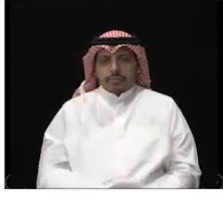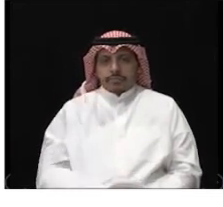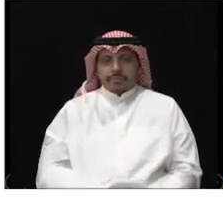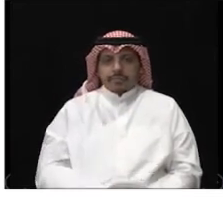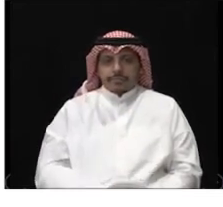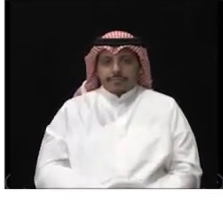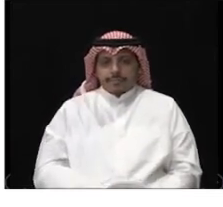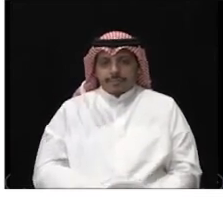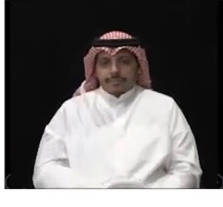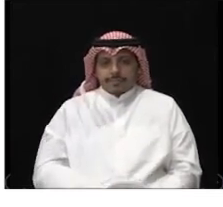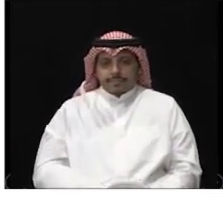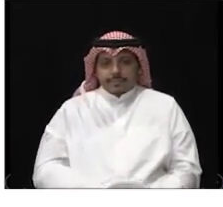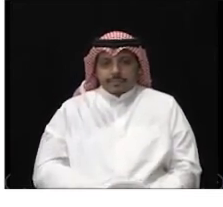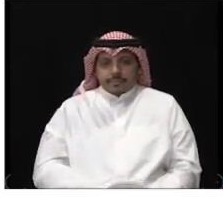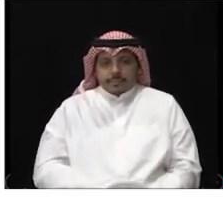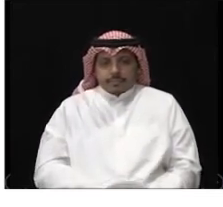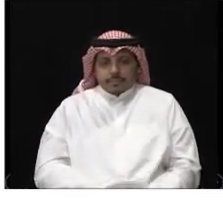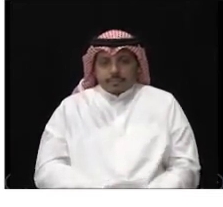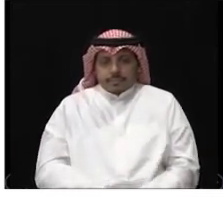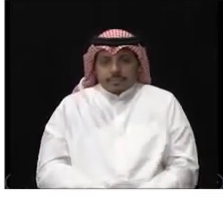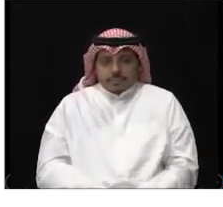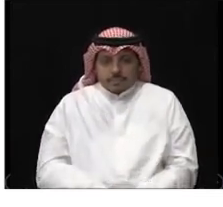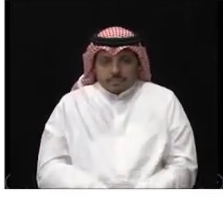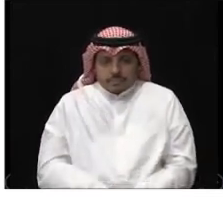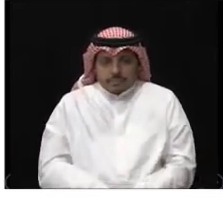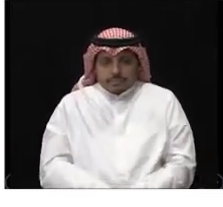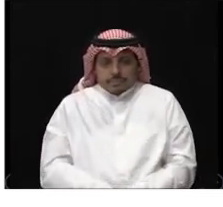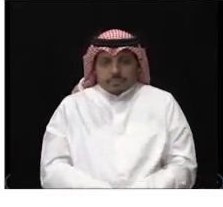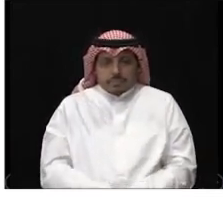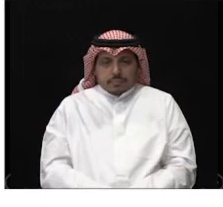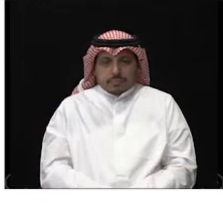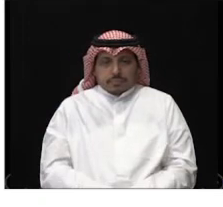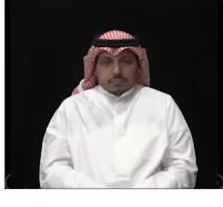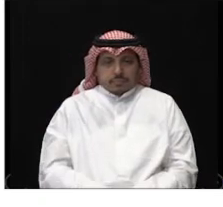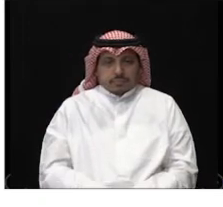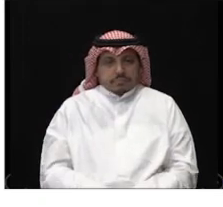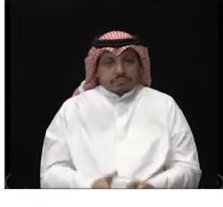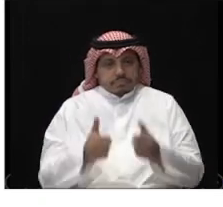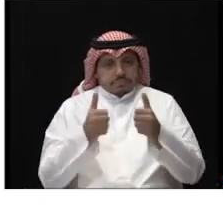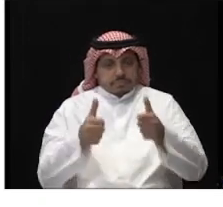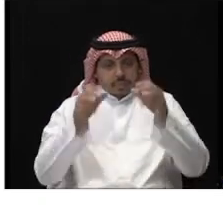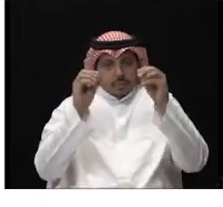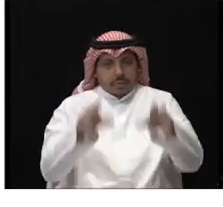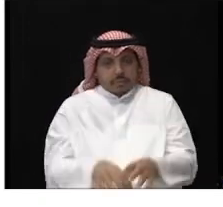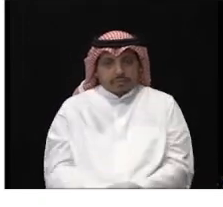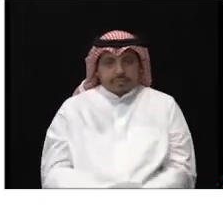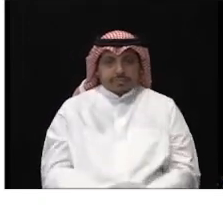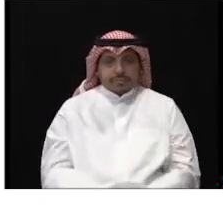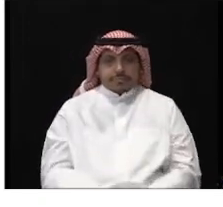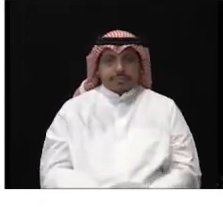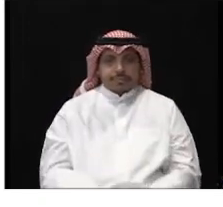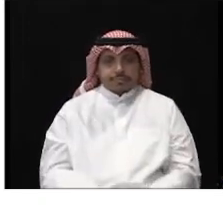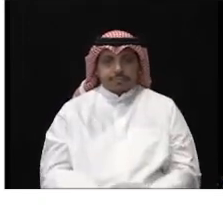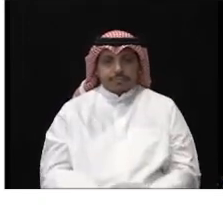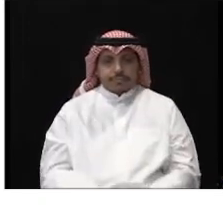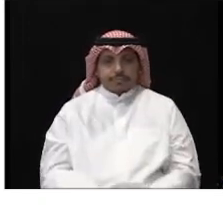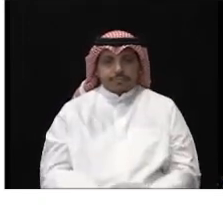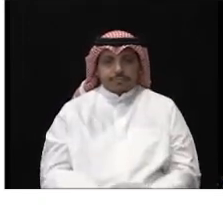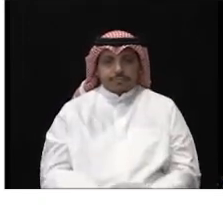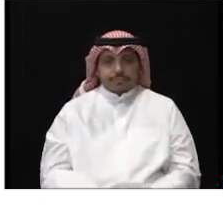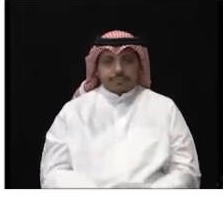يوسف، واضح؟ أحسنتم، بارك الله فيكم، رائعون جدا، رائعون،